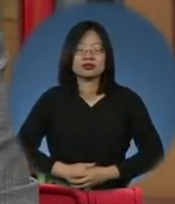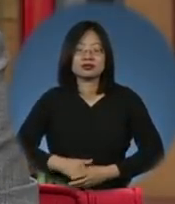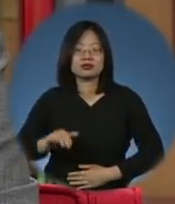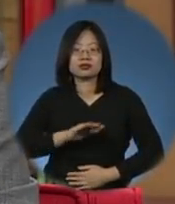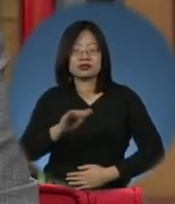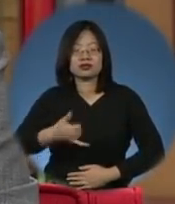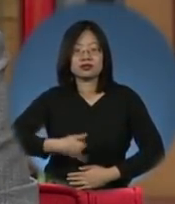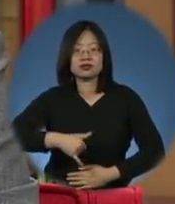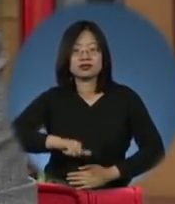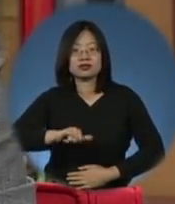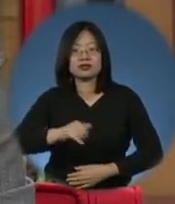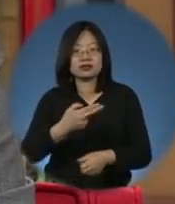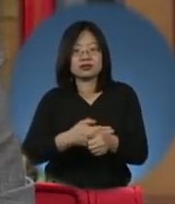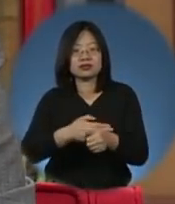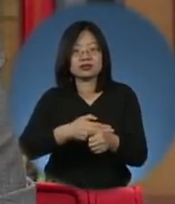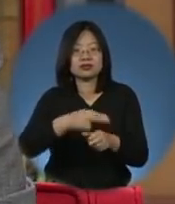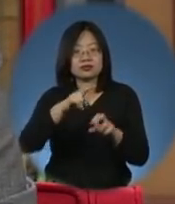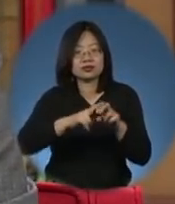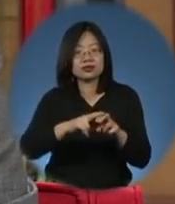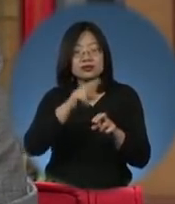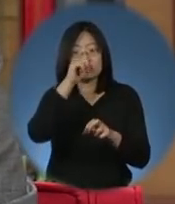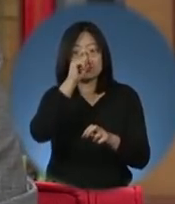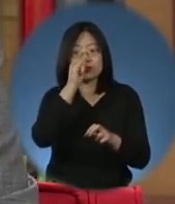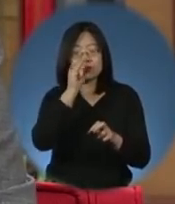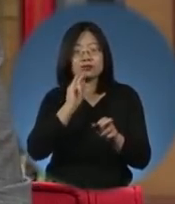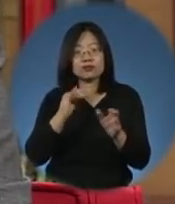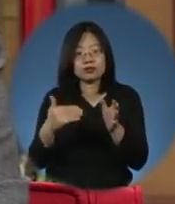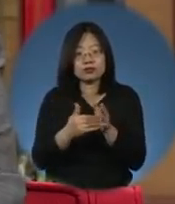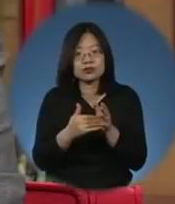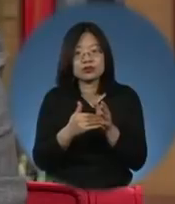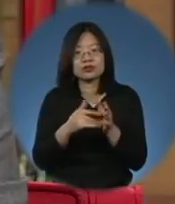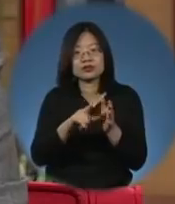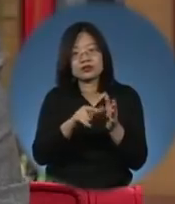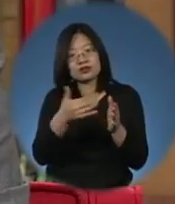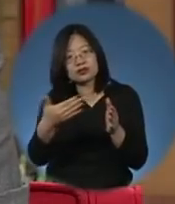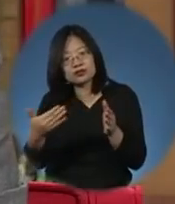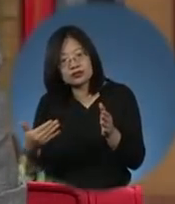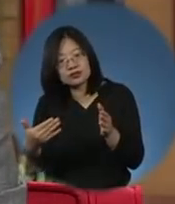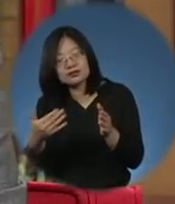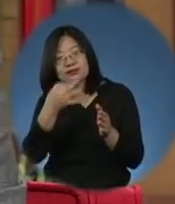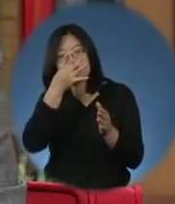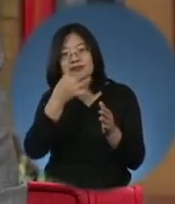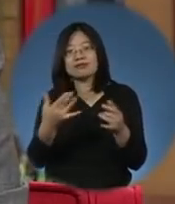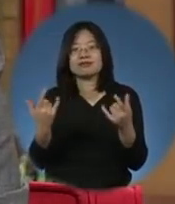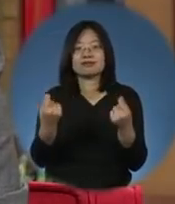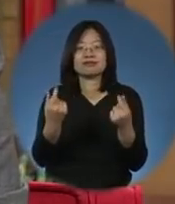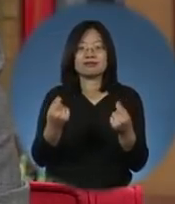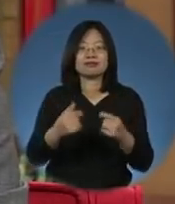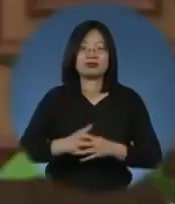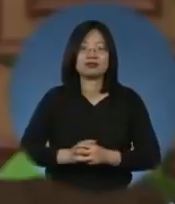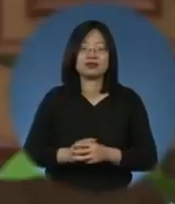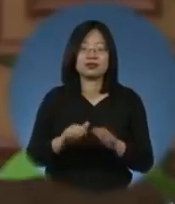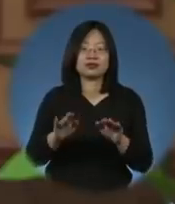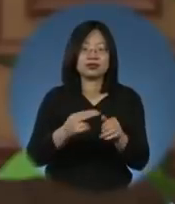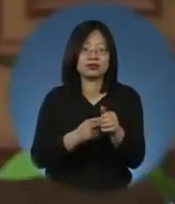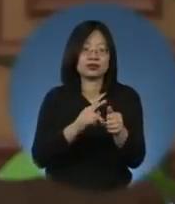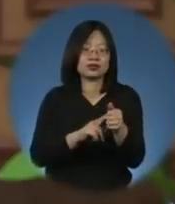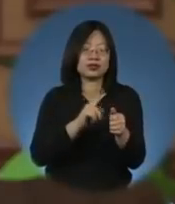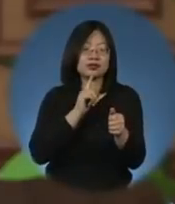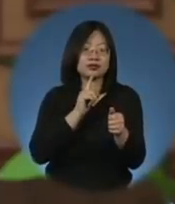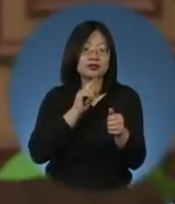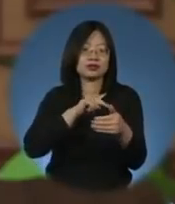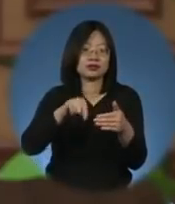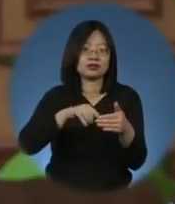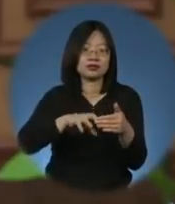우리 애를 교사시키겠어요. 물론 좋기는 한데 점점점 되시기가 힘들어지겠죠. 오늘 이제 교수님이 하시는